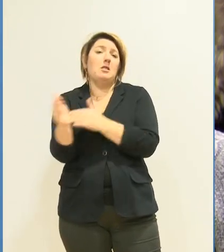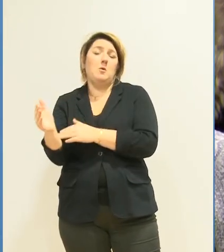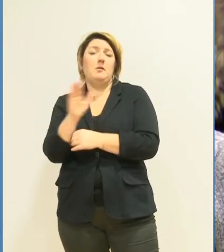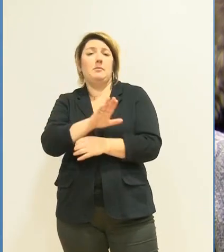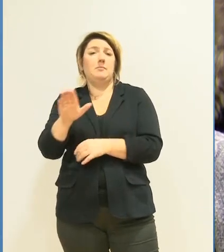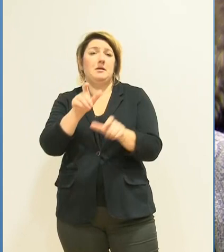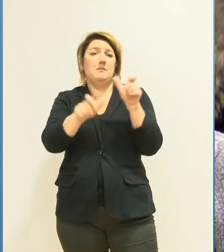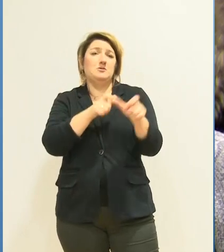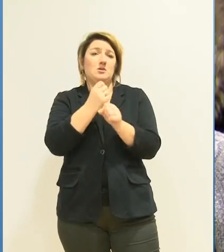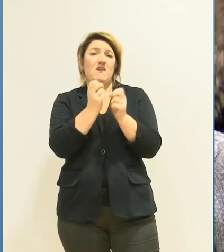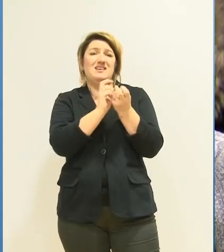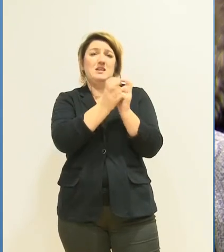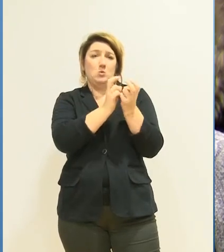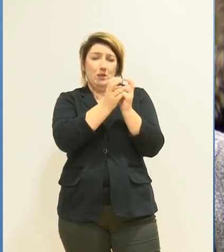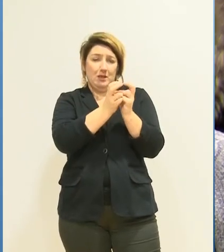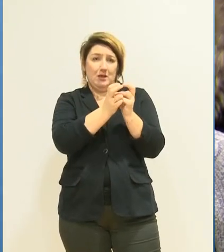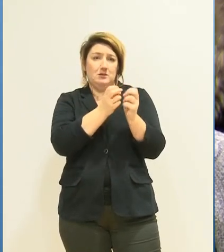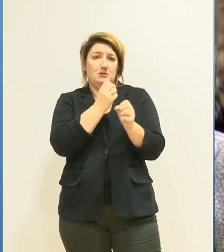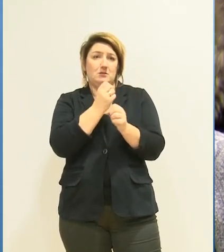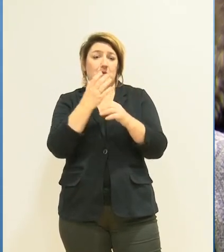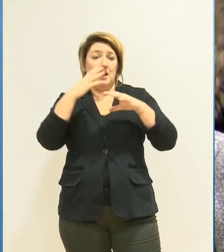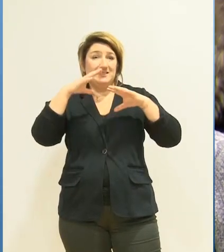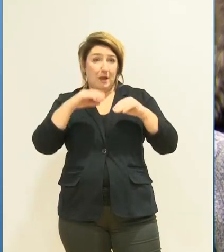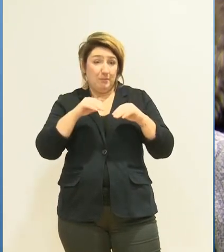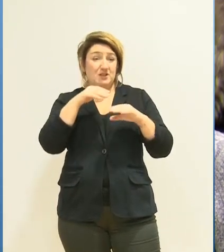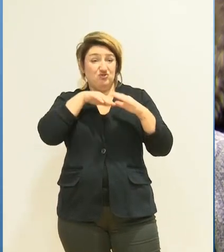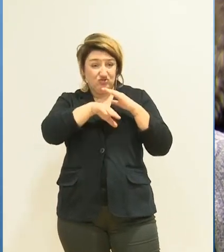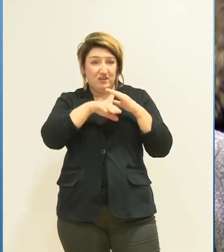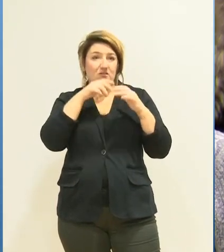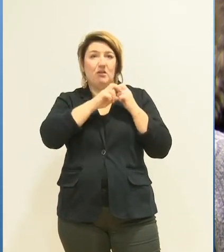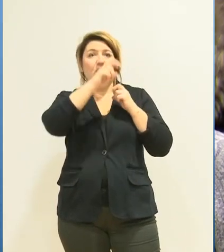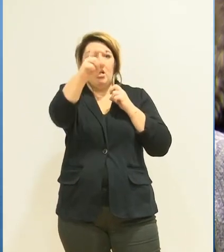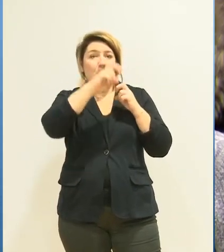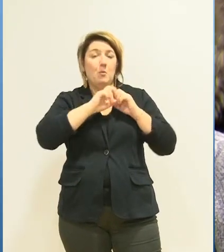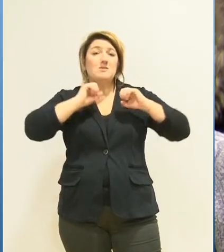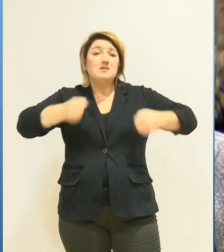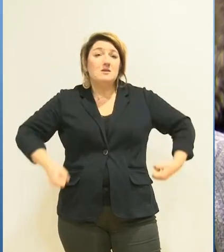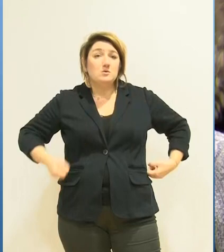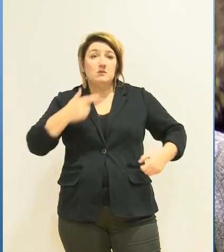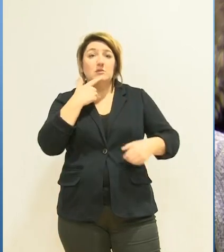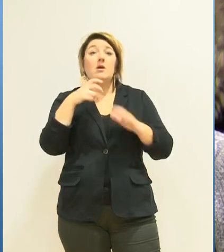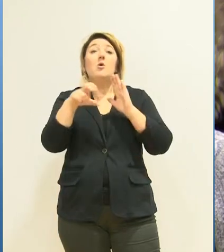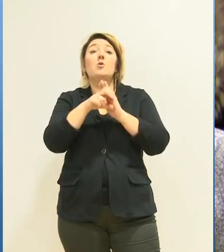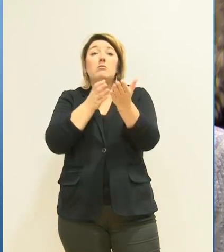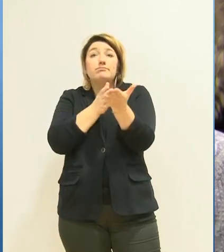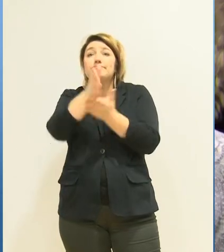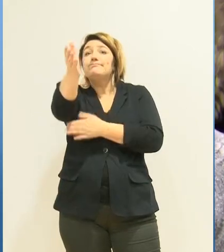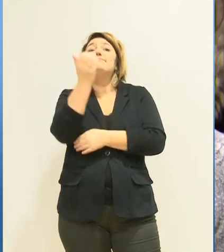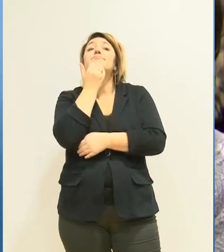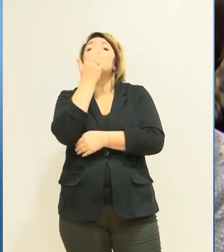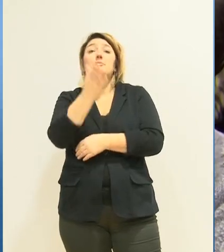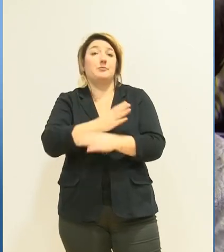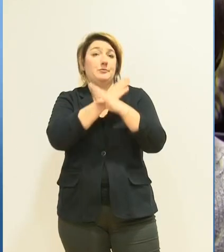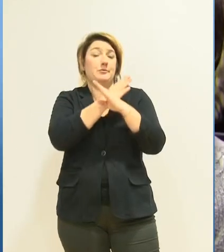saisonniers qui habite dans leur vécu elle parce que ils vont travailler en station donc ils ne pourront même plus traverser grenoble et l'autre catégorie